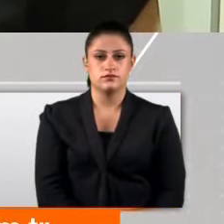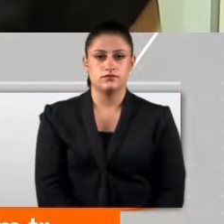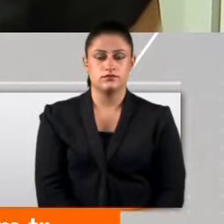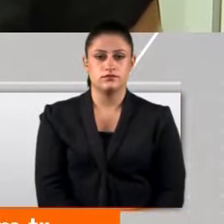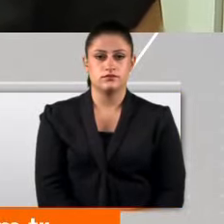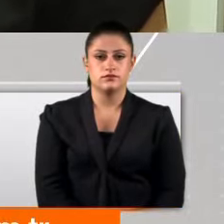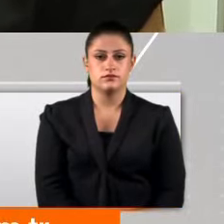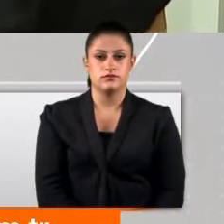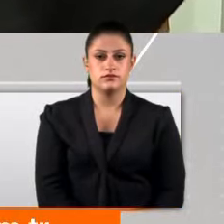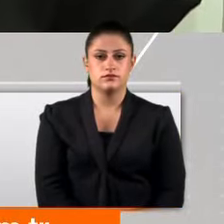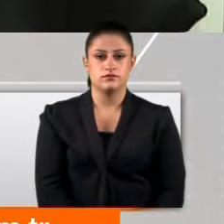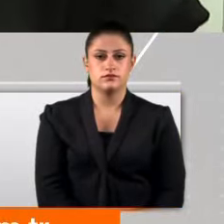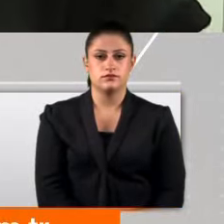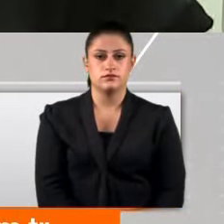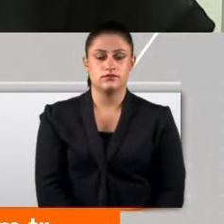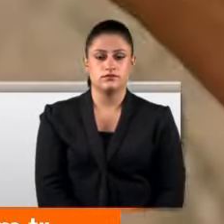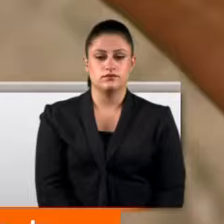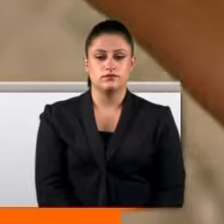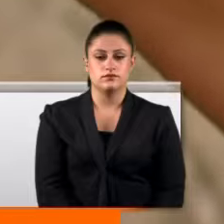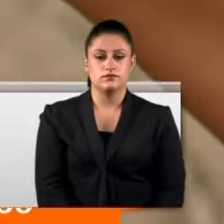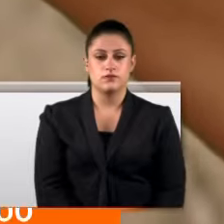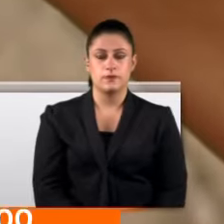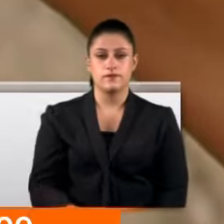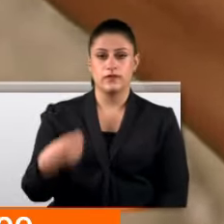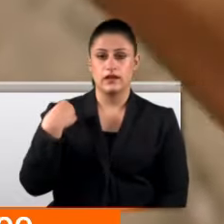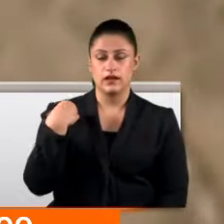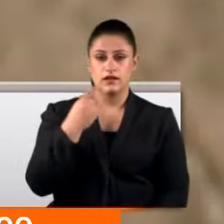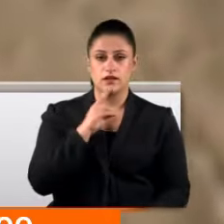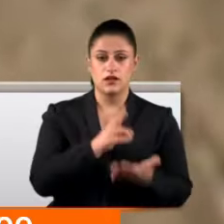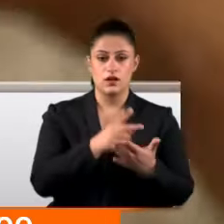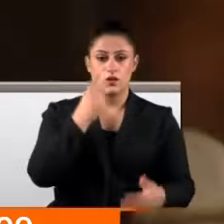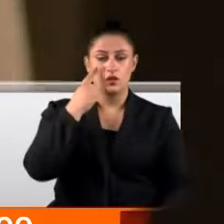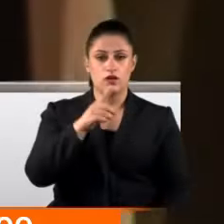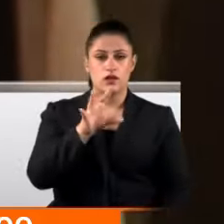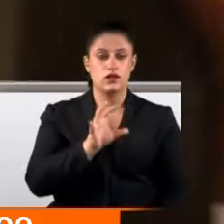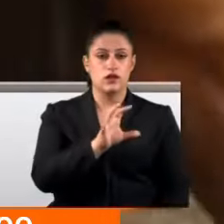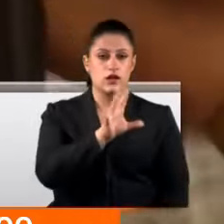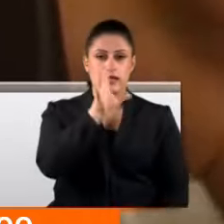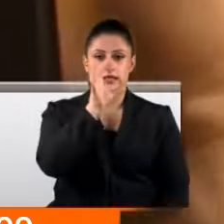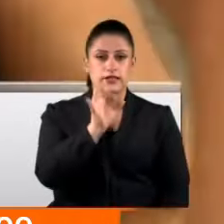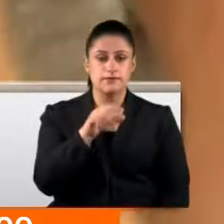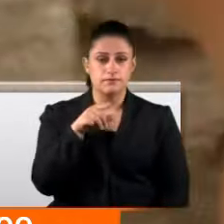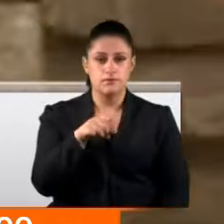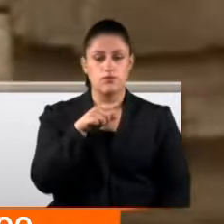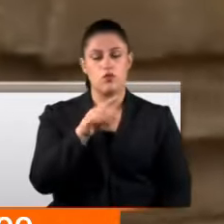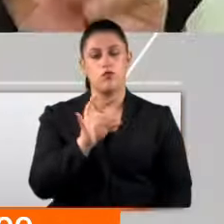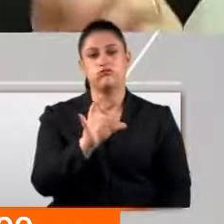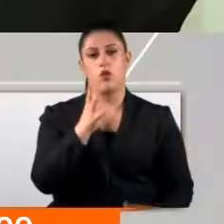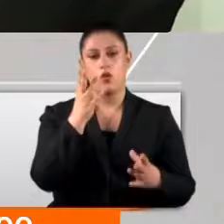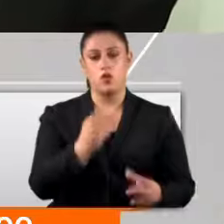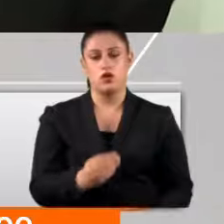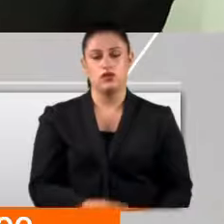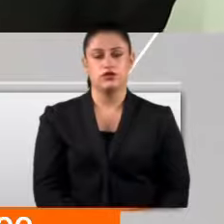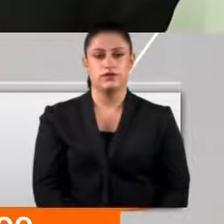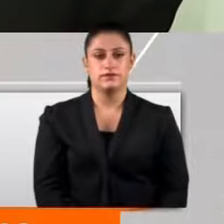ispatlanabilir nitelikte ise ona göre yapılacak. Yeni karara göre ziynet eşyaları kime takılıyorsa ona ait olacak.